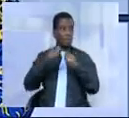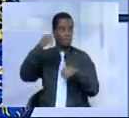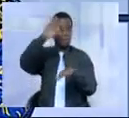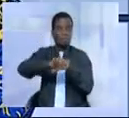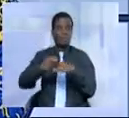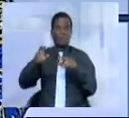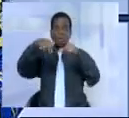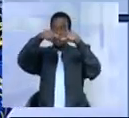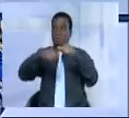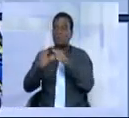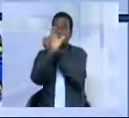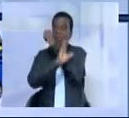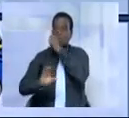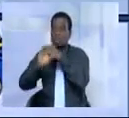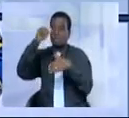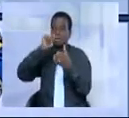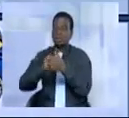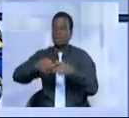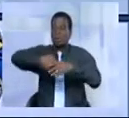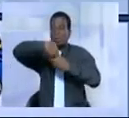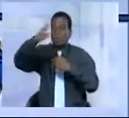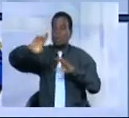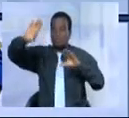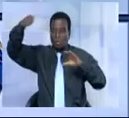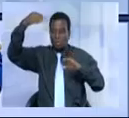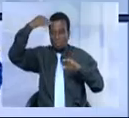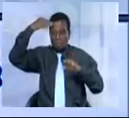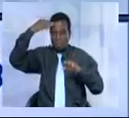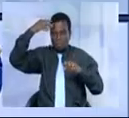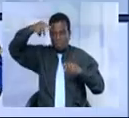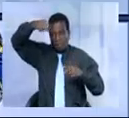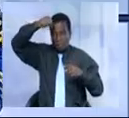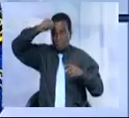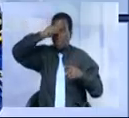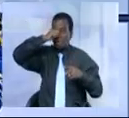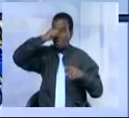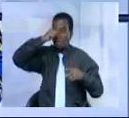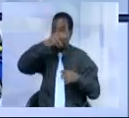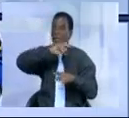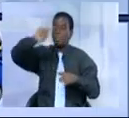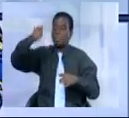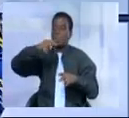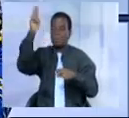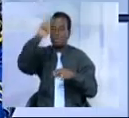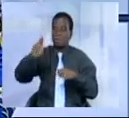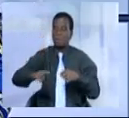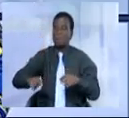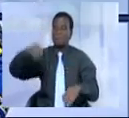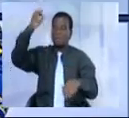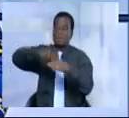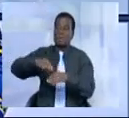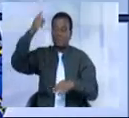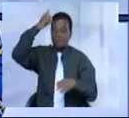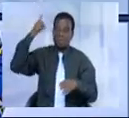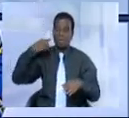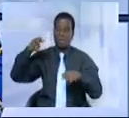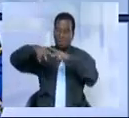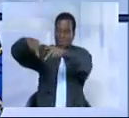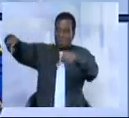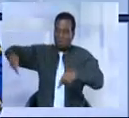le reste du continent est dominée par la démission du Premier ministre tunisien et les premiers résultats des élections législatives à